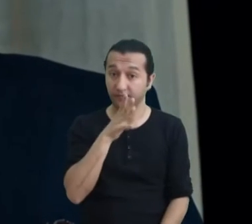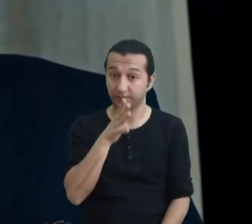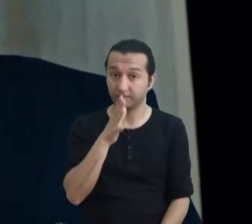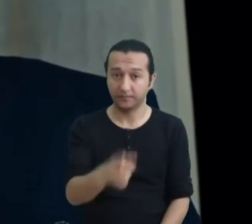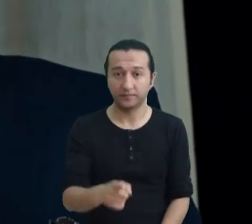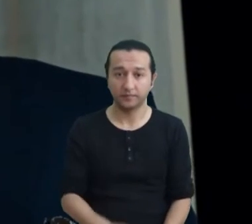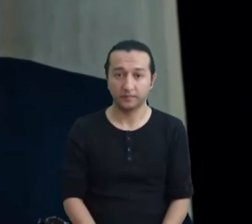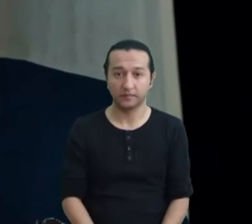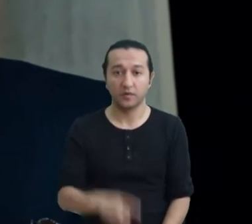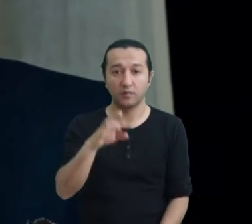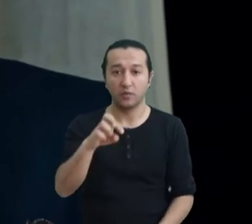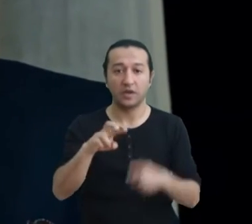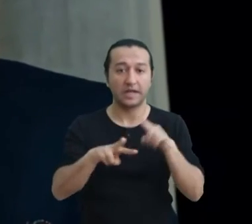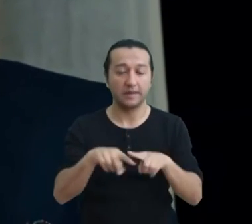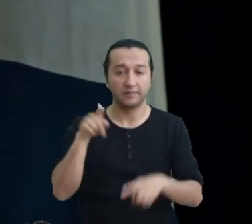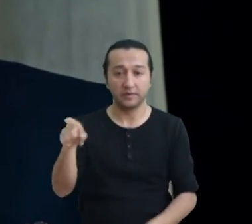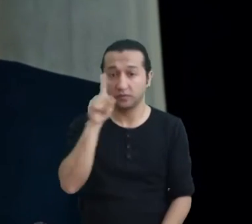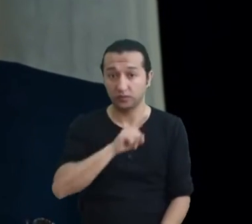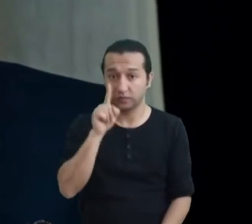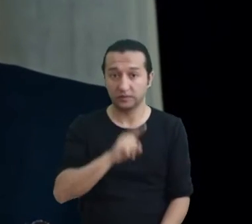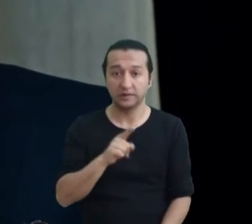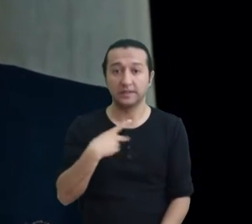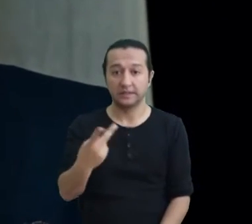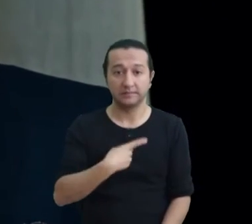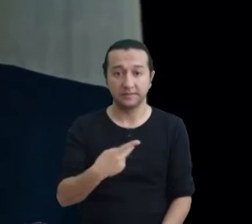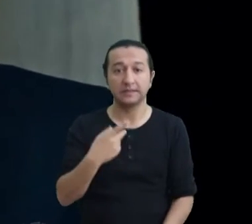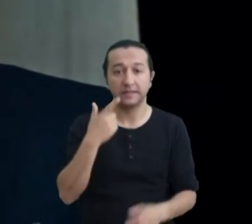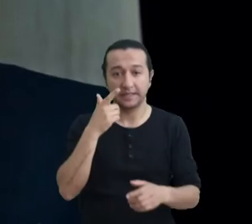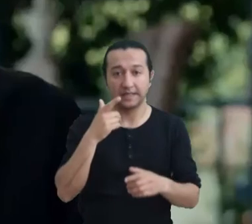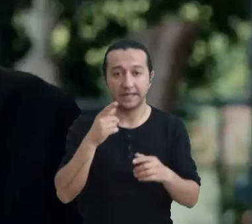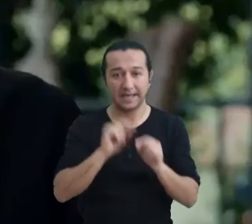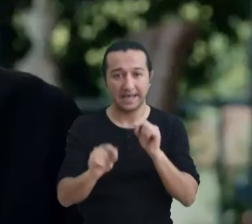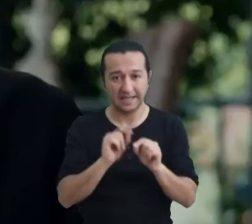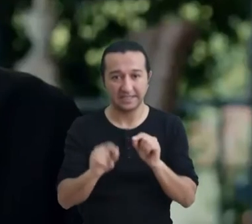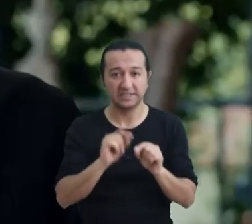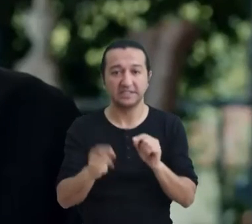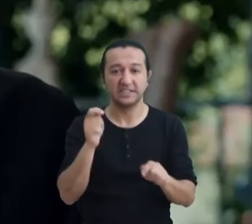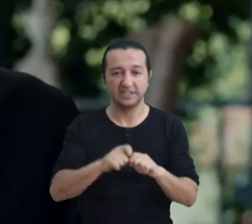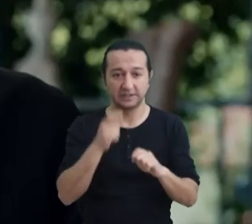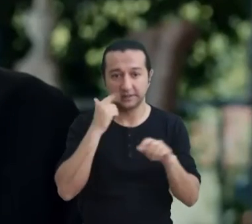Biliyorsun, Polat Alemdar yüzünden ikimiz de enerji işinde zarar gördük.